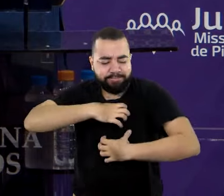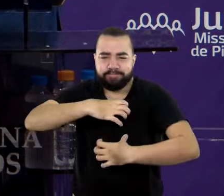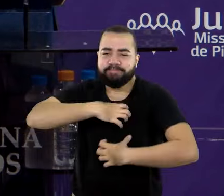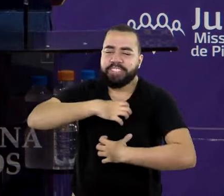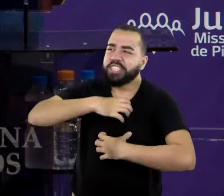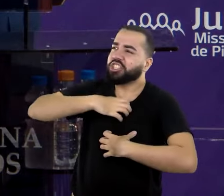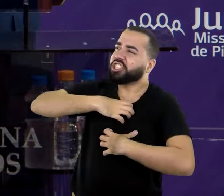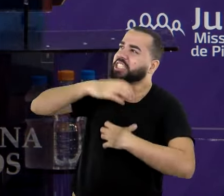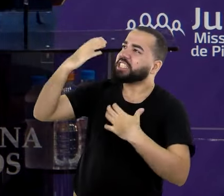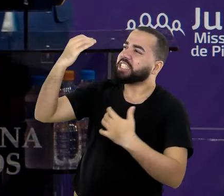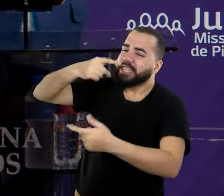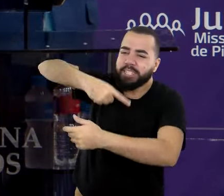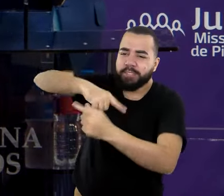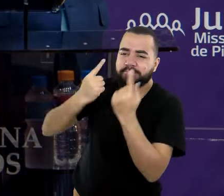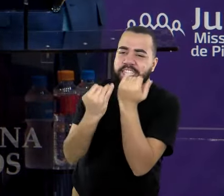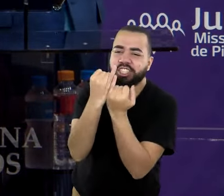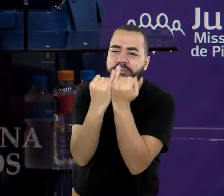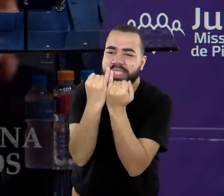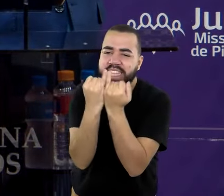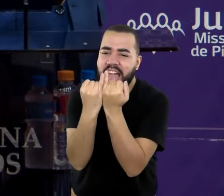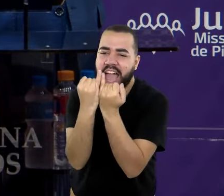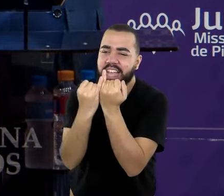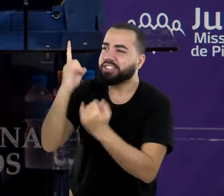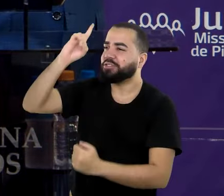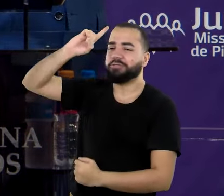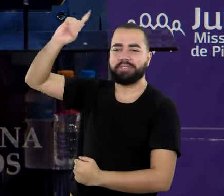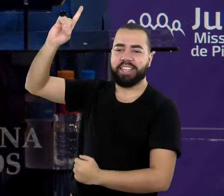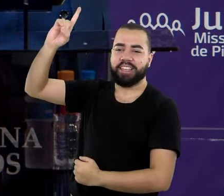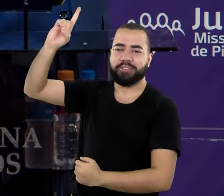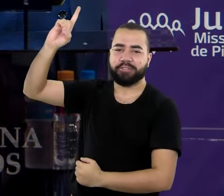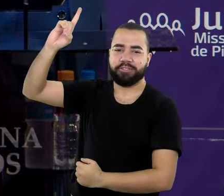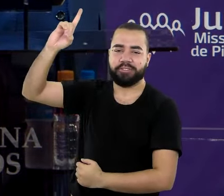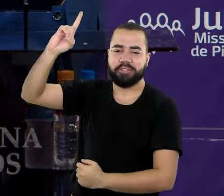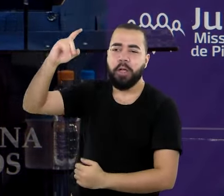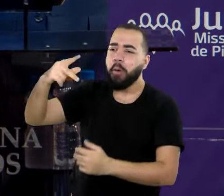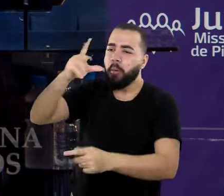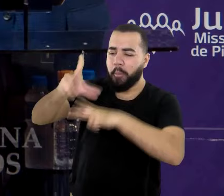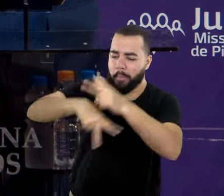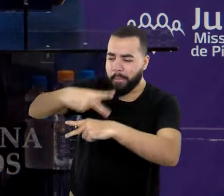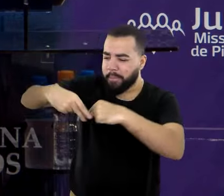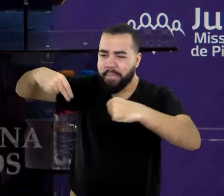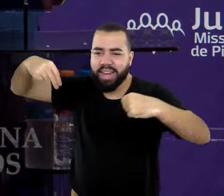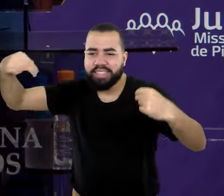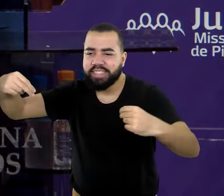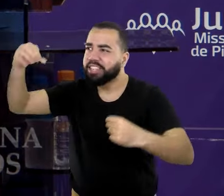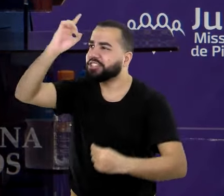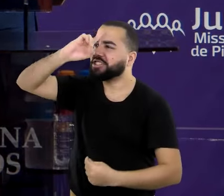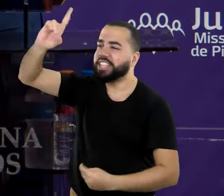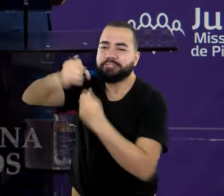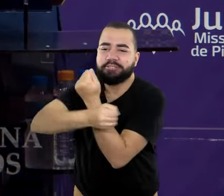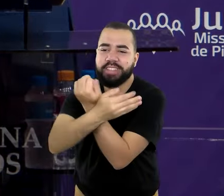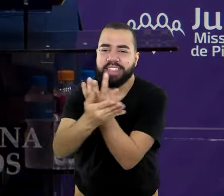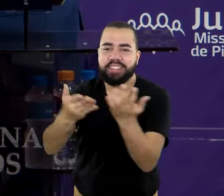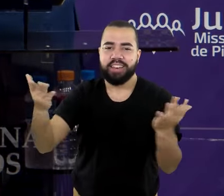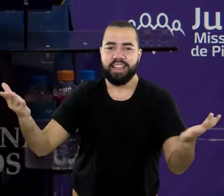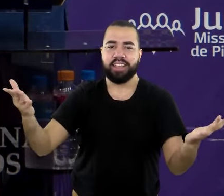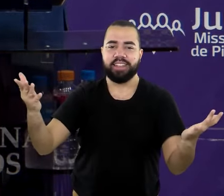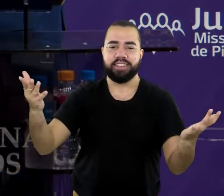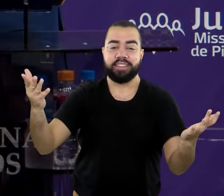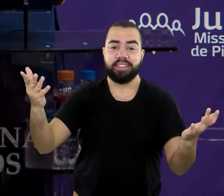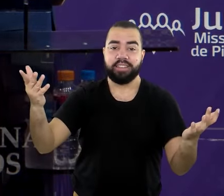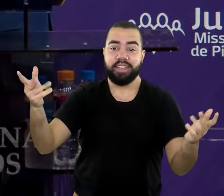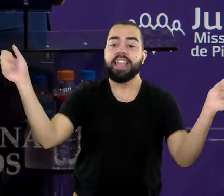Deus. 하나님이 주신 큰 선물이 있습니다. Tem grande presente de Deus. 그것이 바로 샬롬입니다.